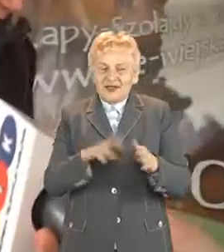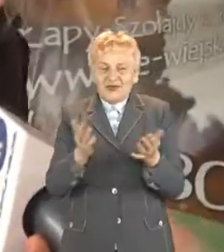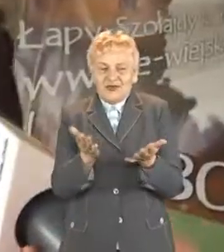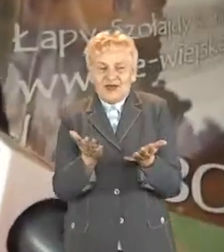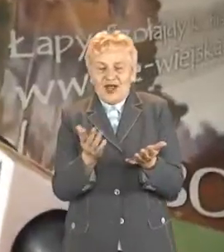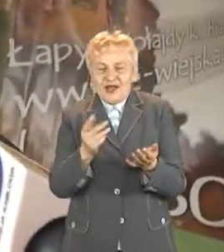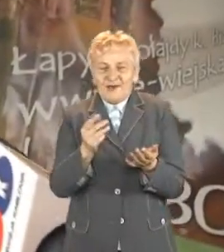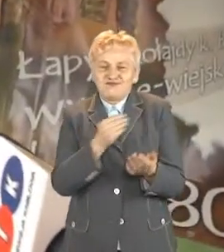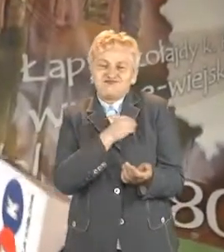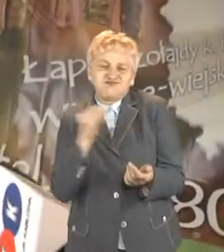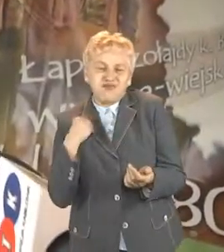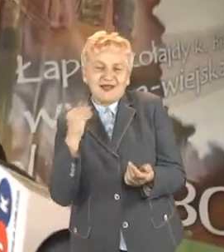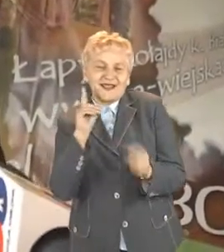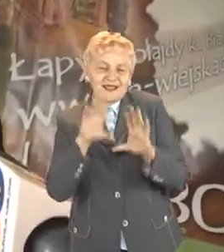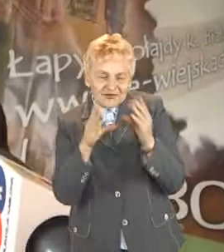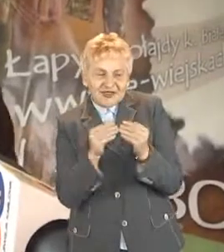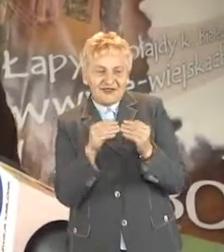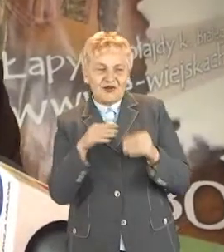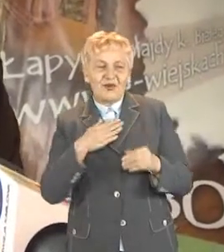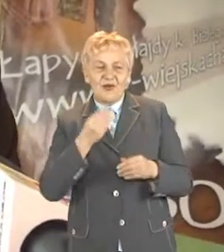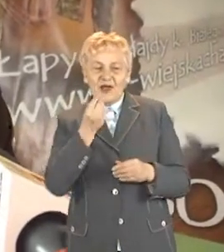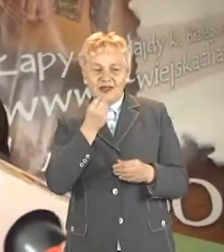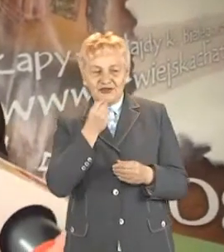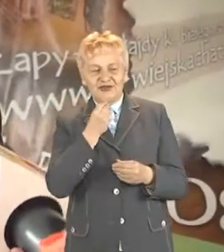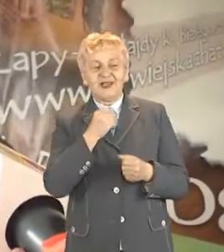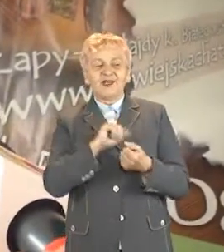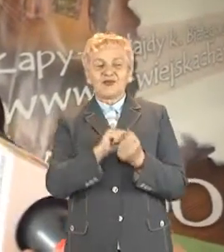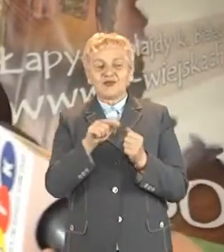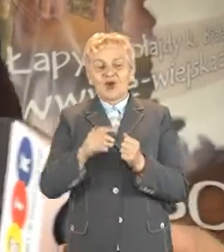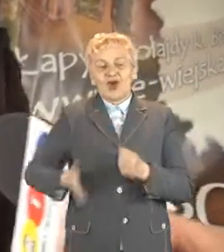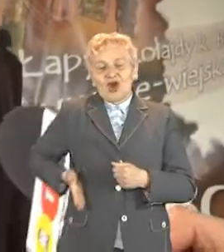wędlinki swojskie, wyroby naszych rodziców. Wszystko jest wieprzowe.